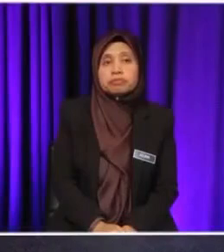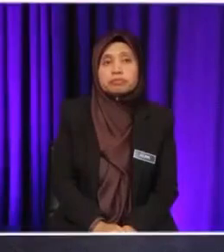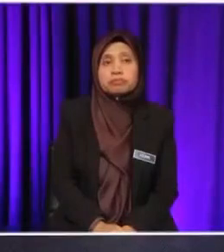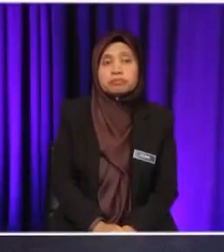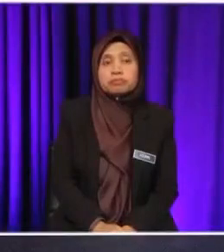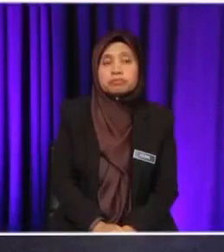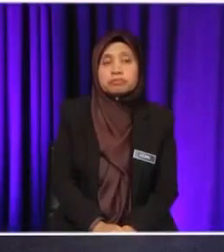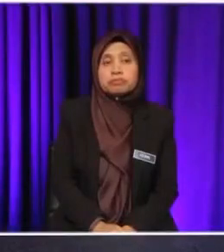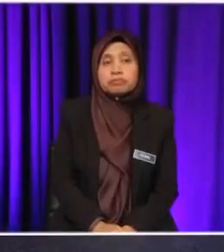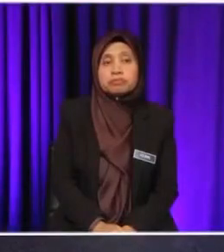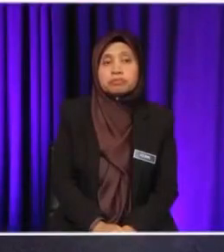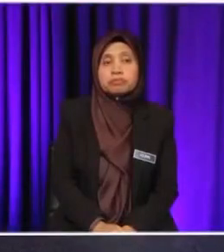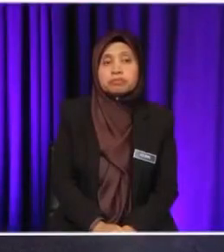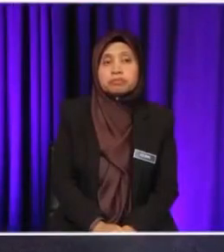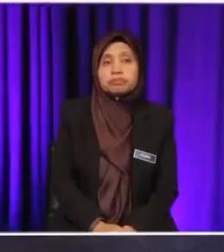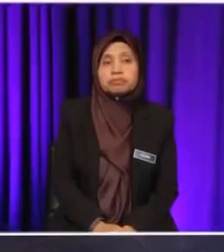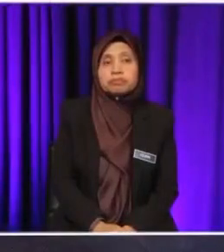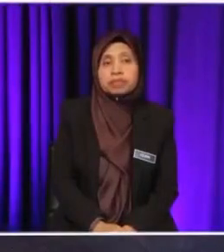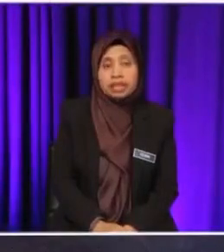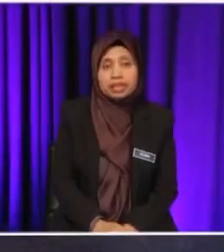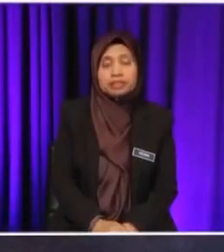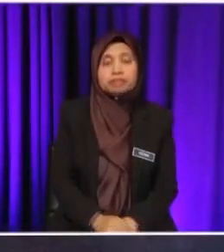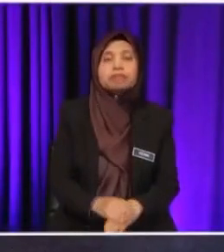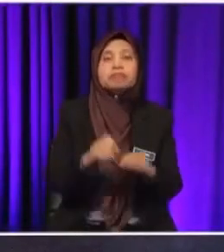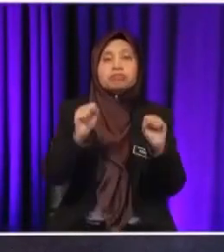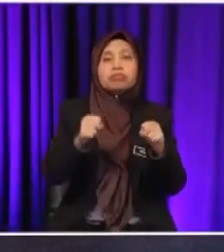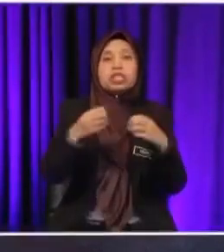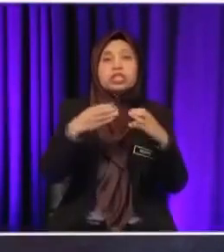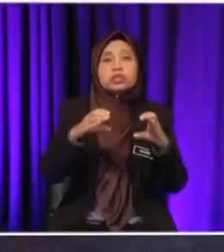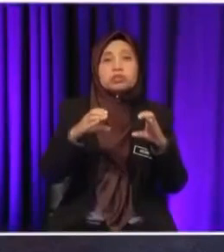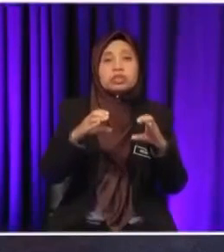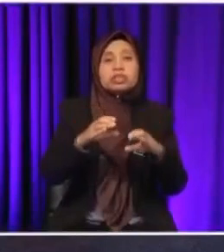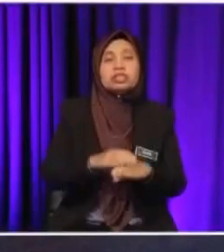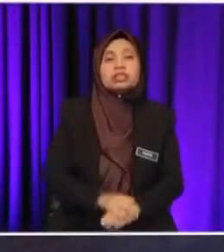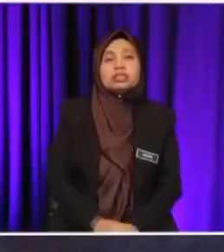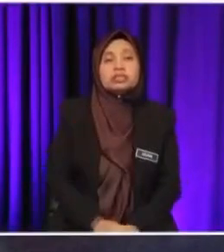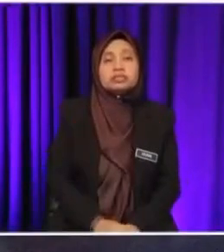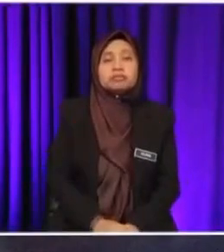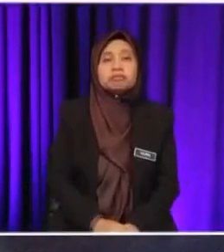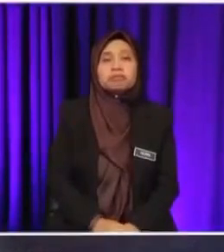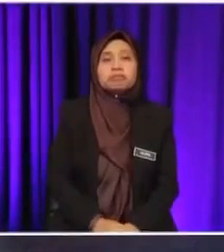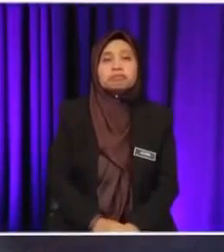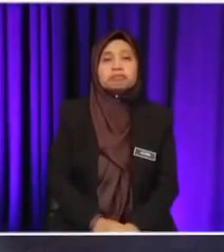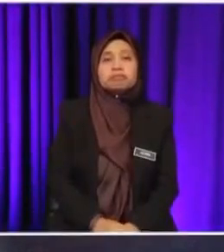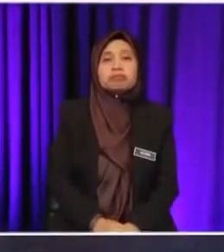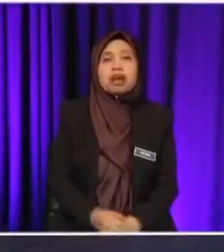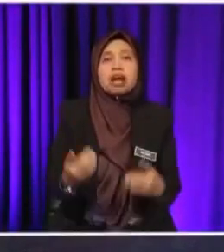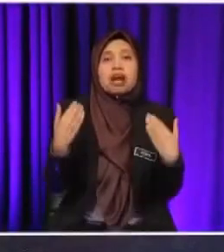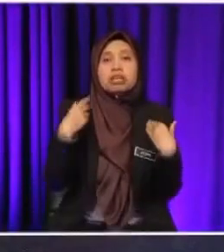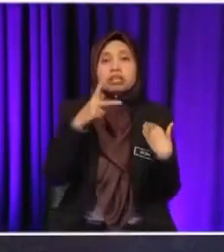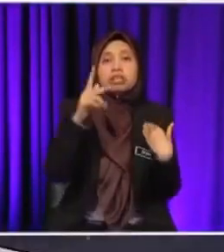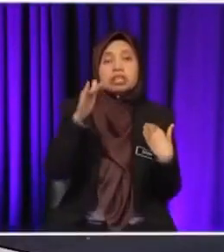Atau kalau tak ada saya nak tak cuba ada. Okay. Boleh cikgu? Ah silakan. Ah kita tengok orang Melayu juga ni sebenarnya. Okey. Okey, adakah